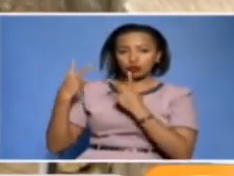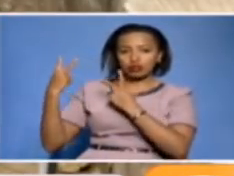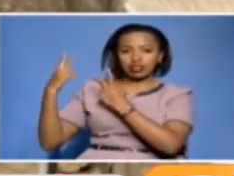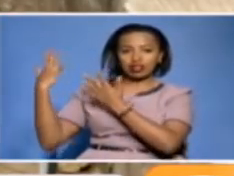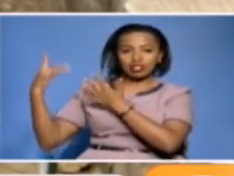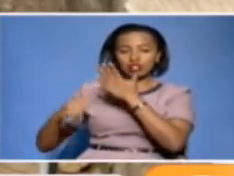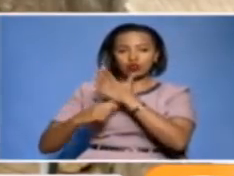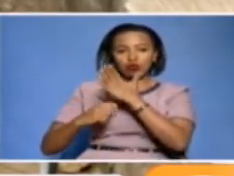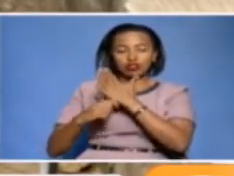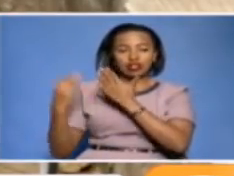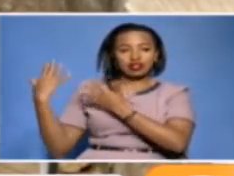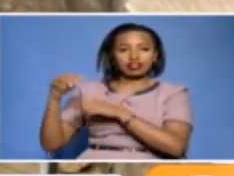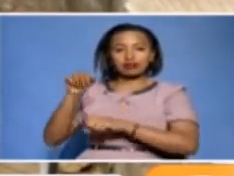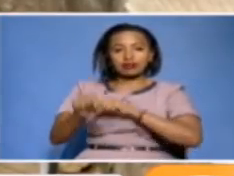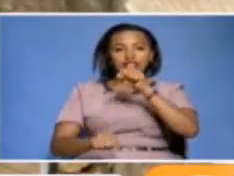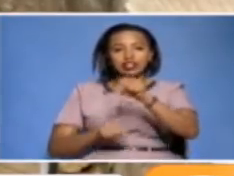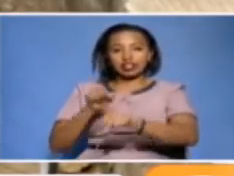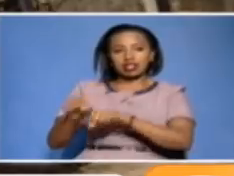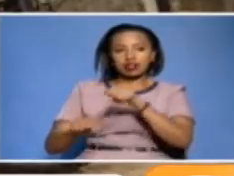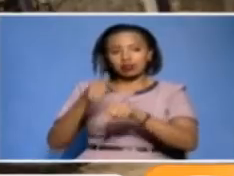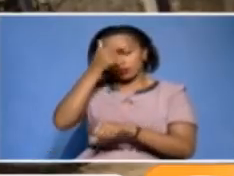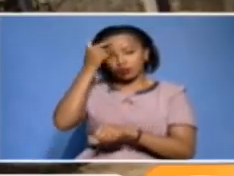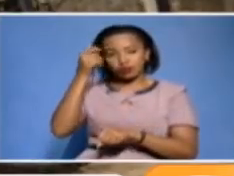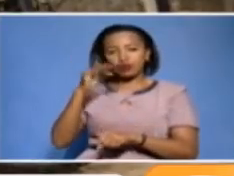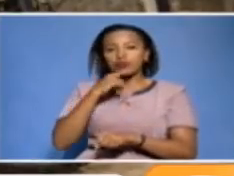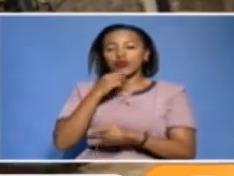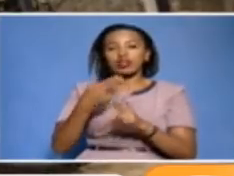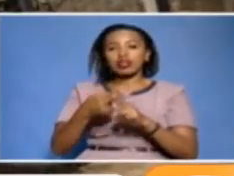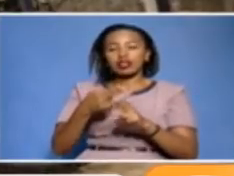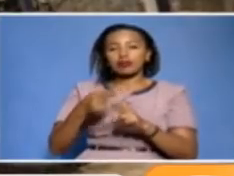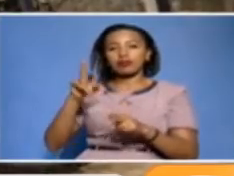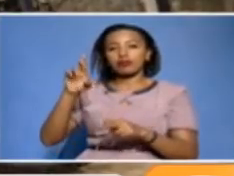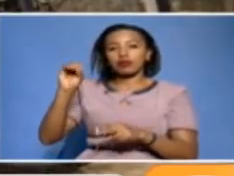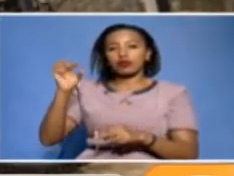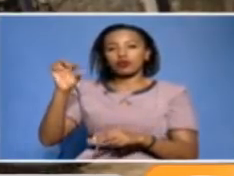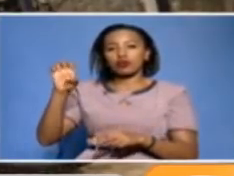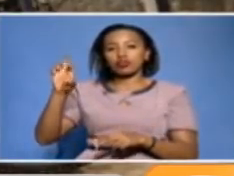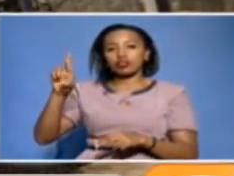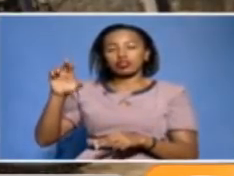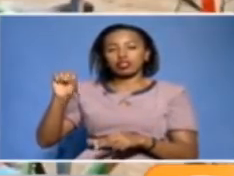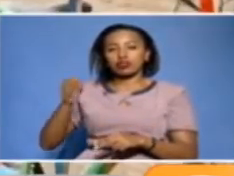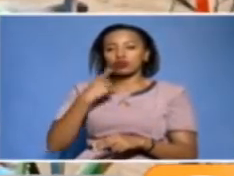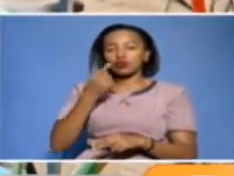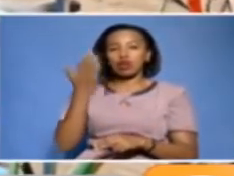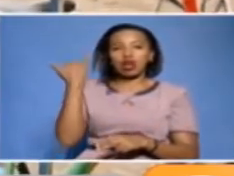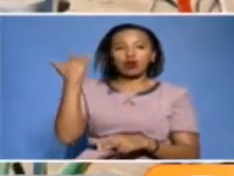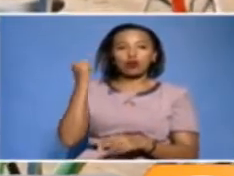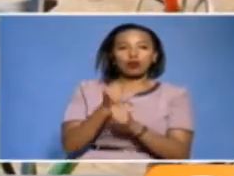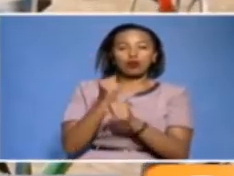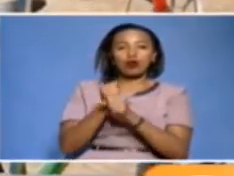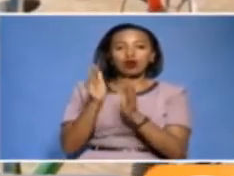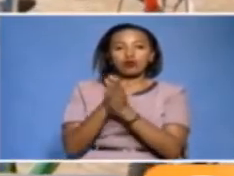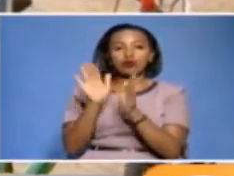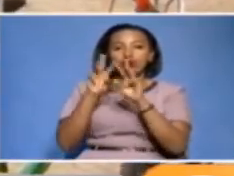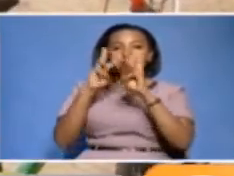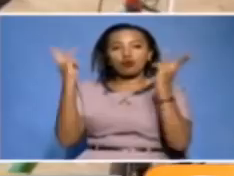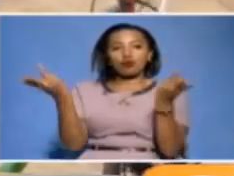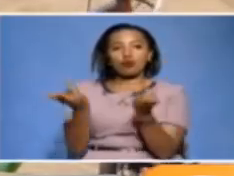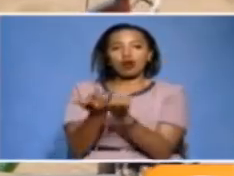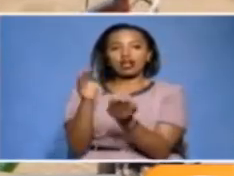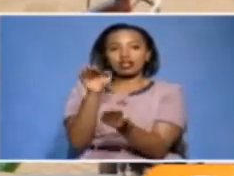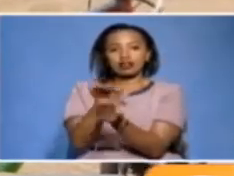Baiskeli hii ni uvumbuzi wa Roger Christen ambaye wakati mmoja aliwahi kufanya kazi na benki ya kimataifa. Do you want to have a go? Yes, I can